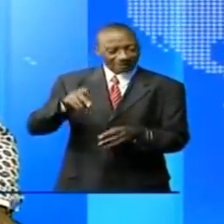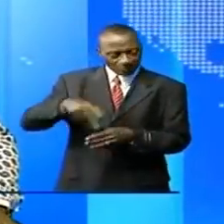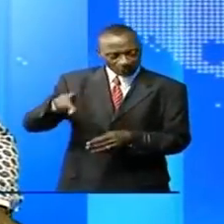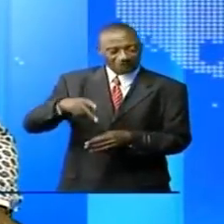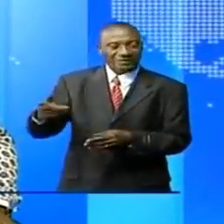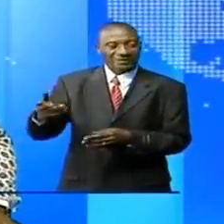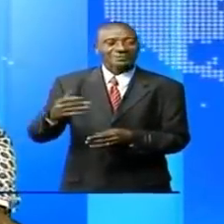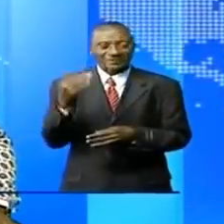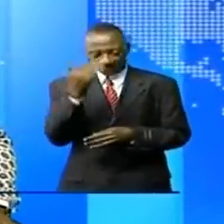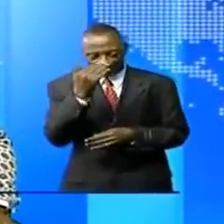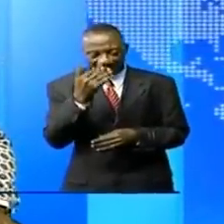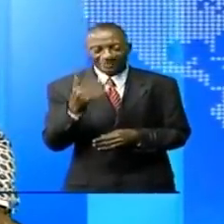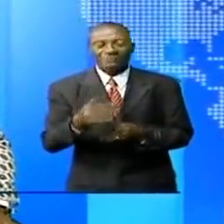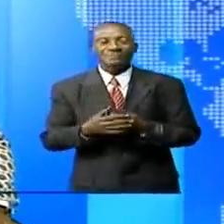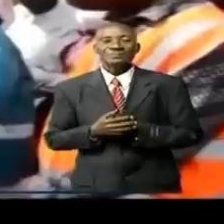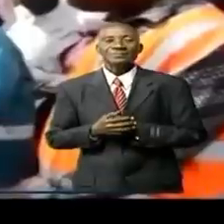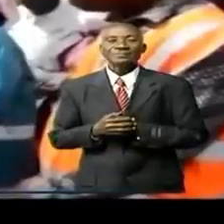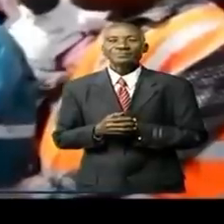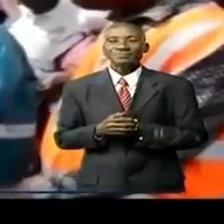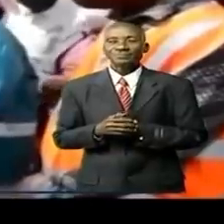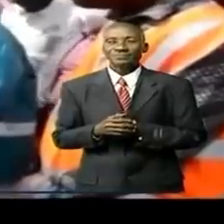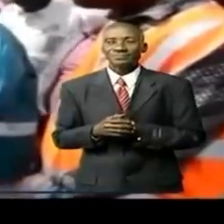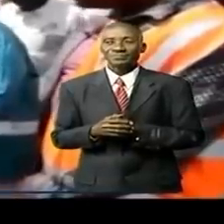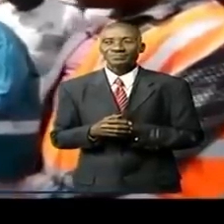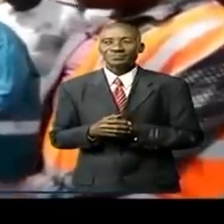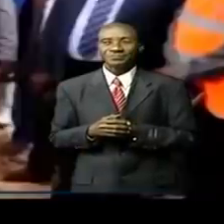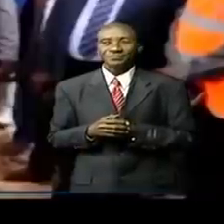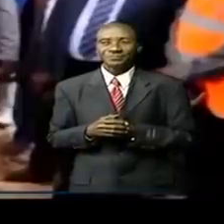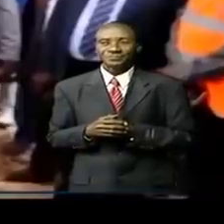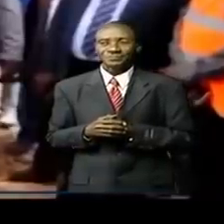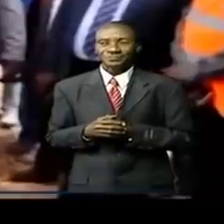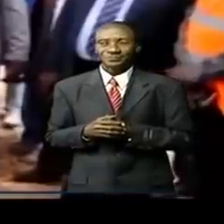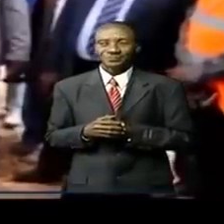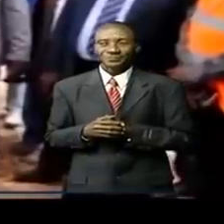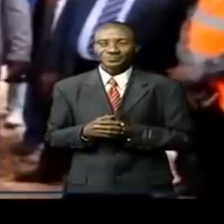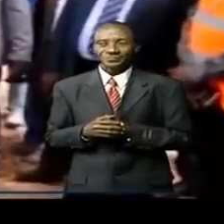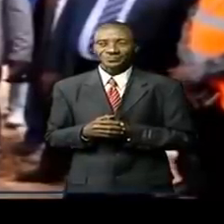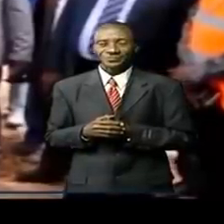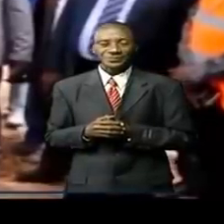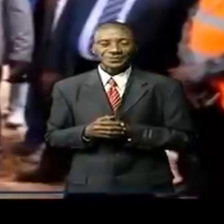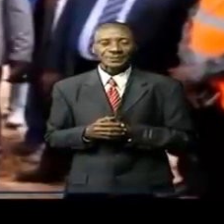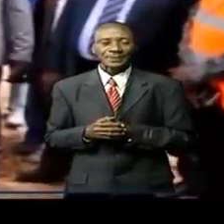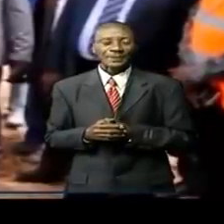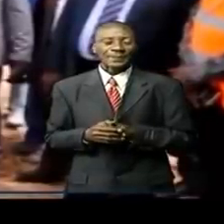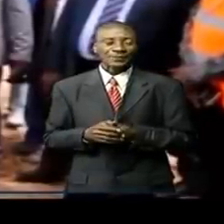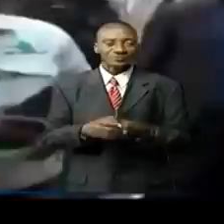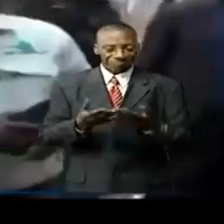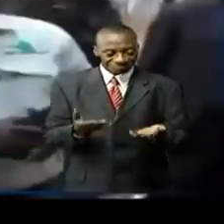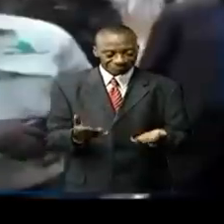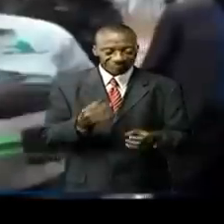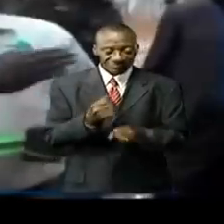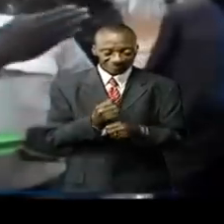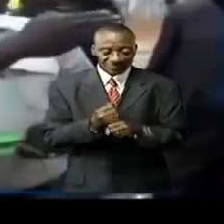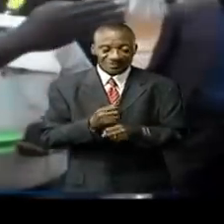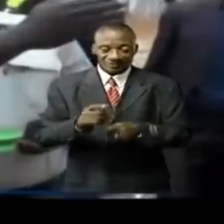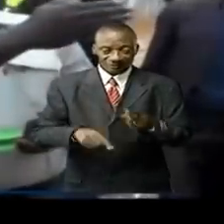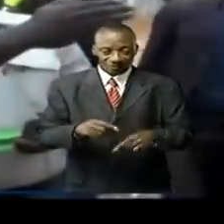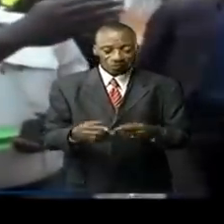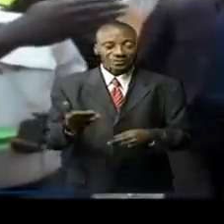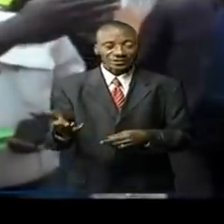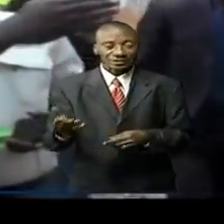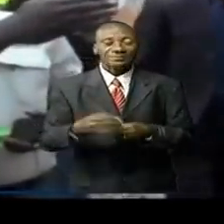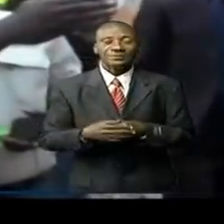ce commentaire de Cédric Kenina. La cérémonie de la première pierre a eu lieu en avril dernier avec le